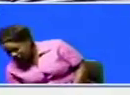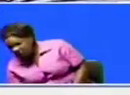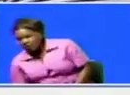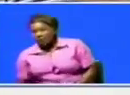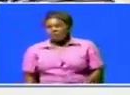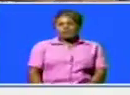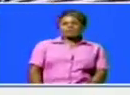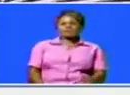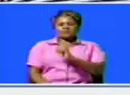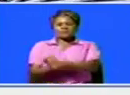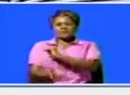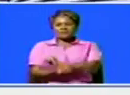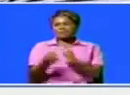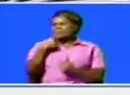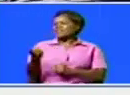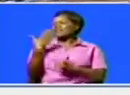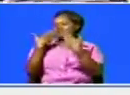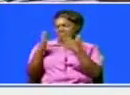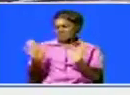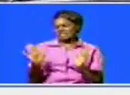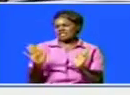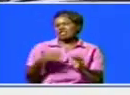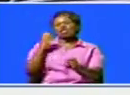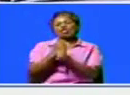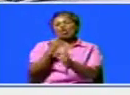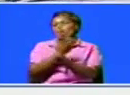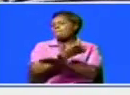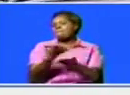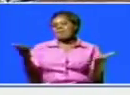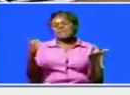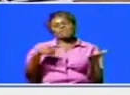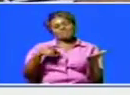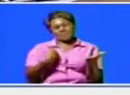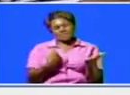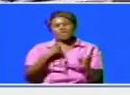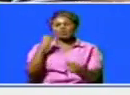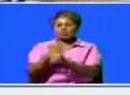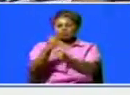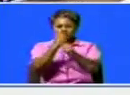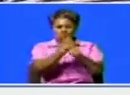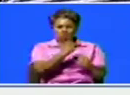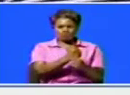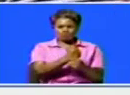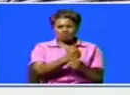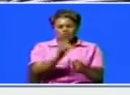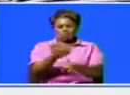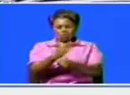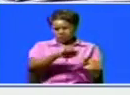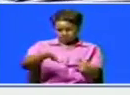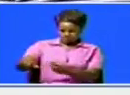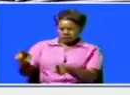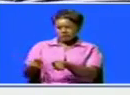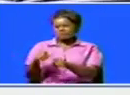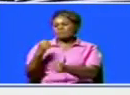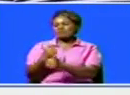kama ushauri venye nimekuambia. Sasa kuna kazi nyingi inanibidi sasa nimfanye pia kando na muziki, but muziki pia bado